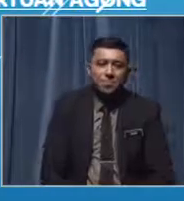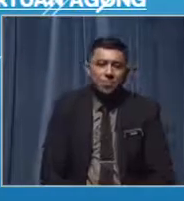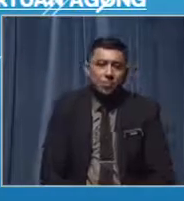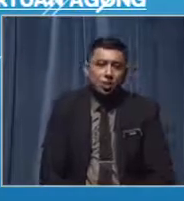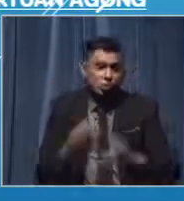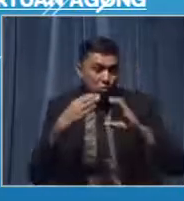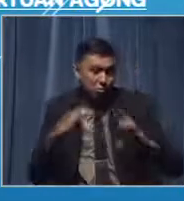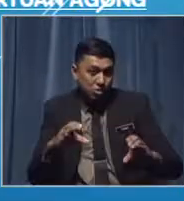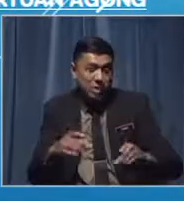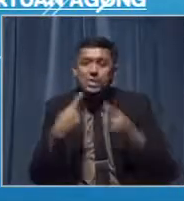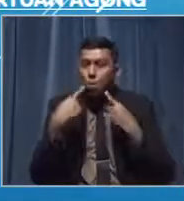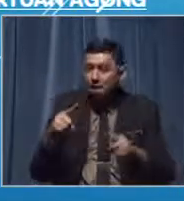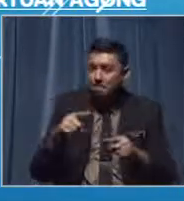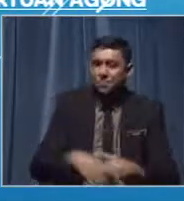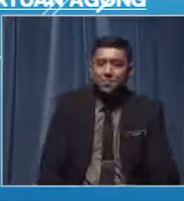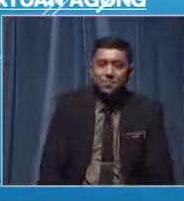Cuba murid-murid jawab.